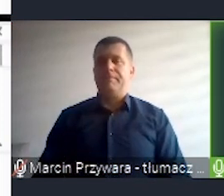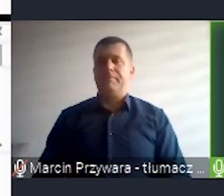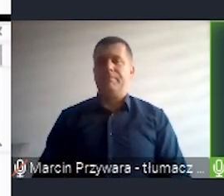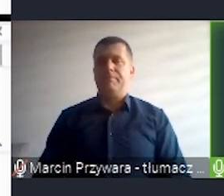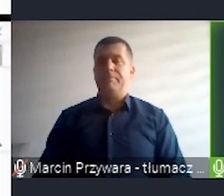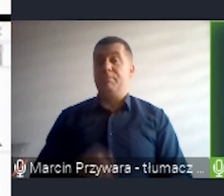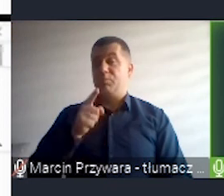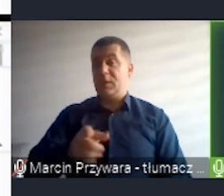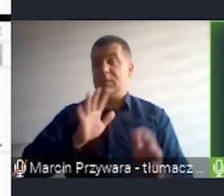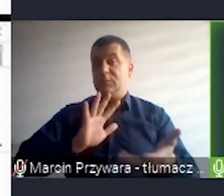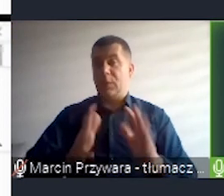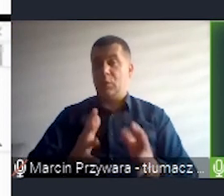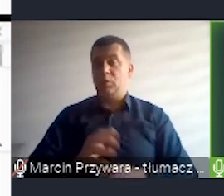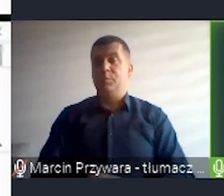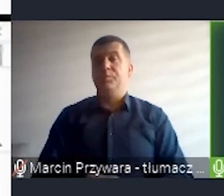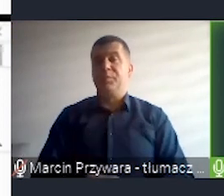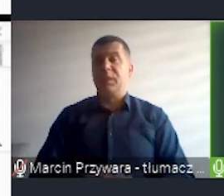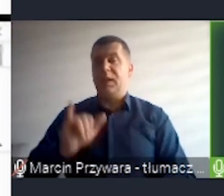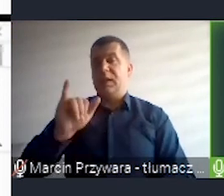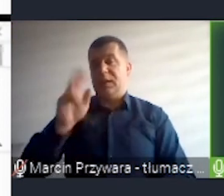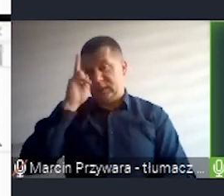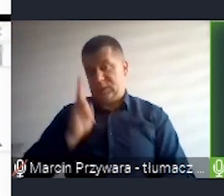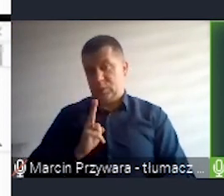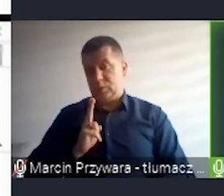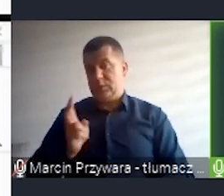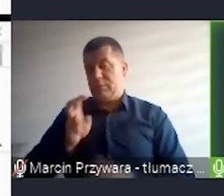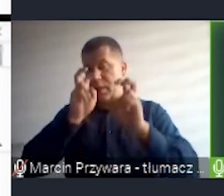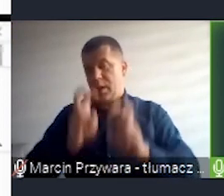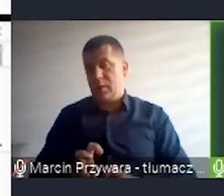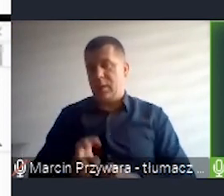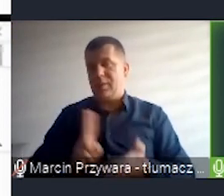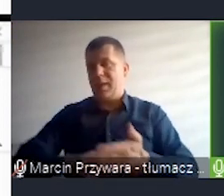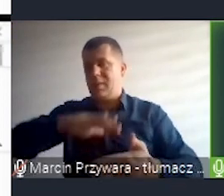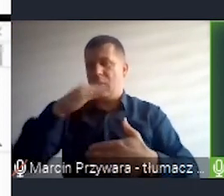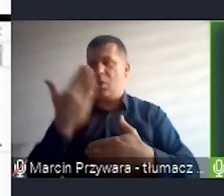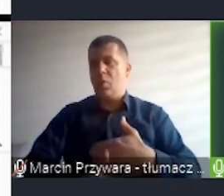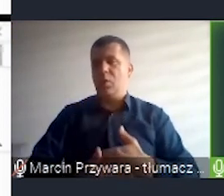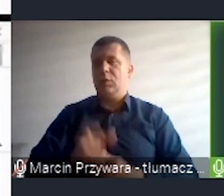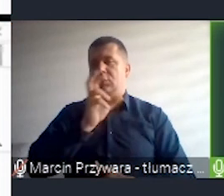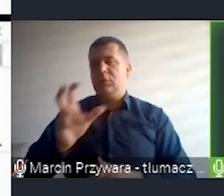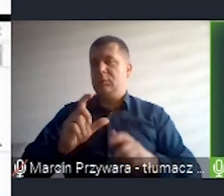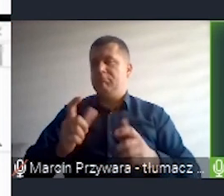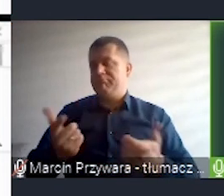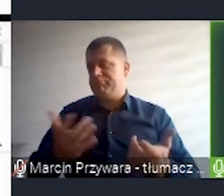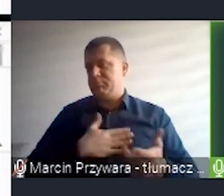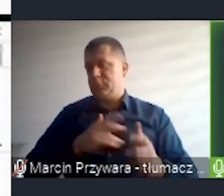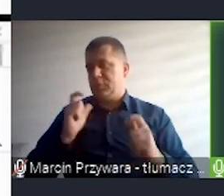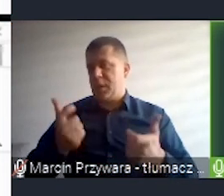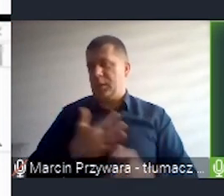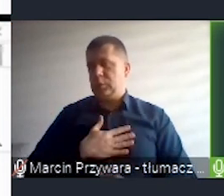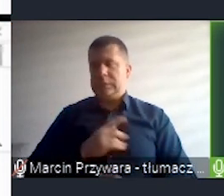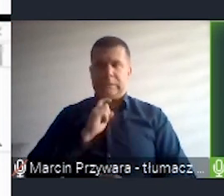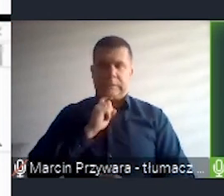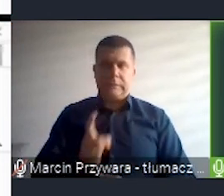I tym sposobem instytucja bada na sam koniec czy przypadkiem nie ma